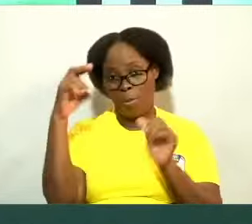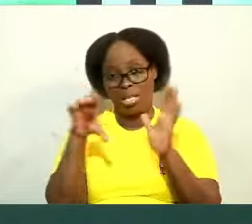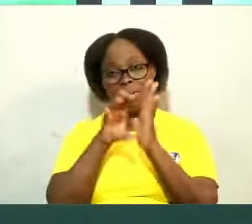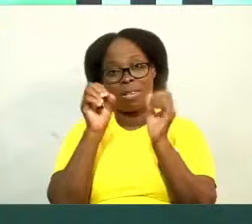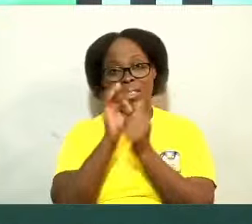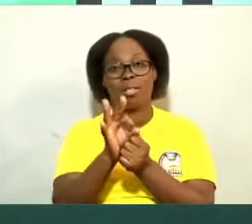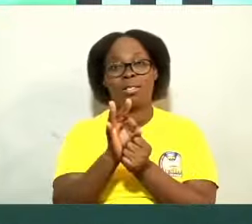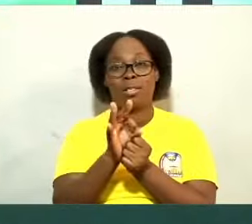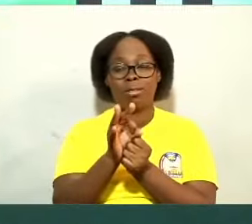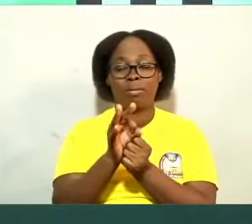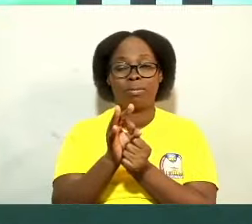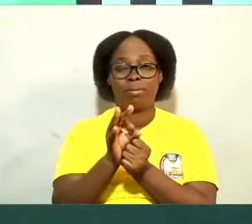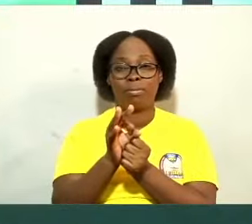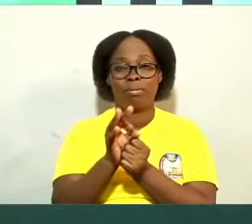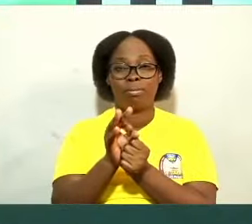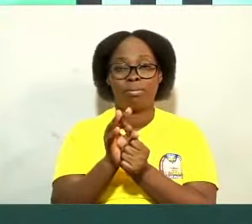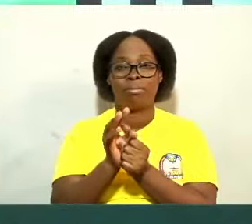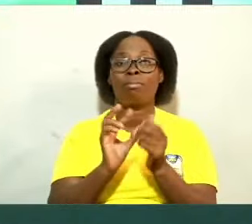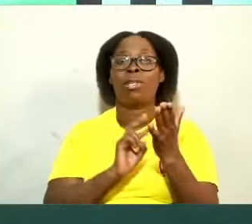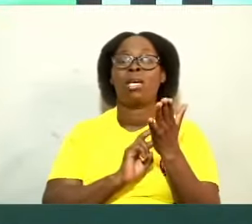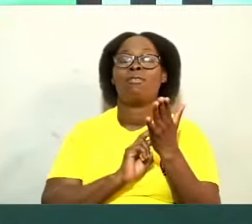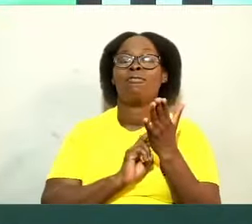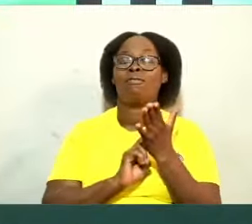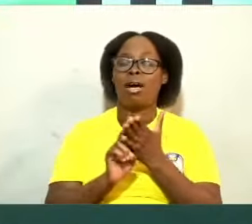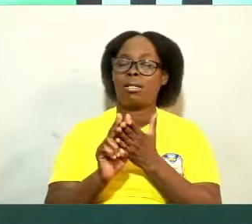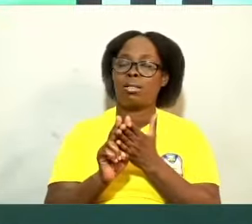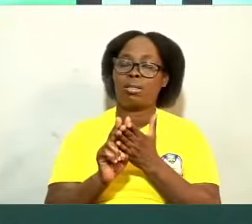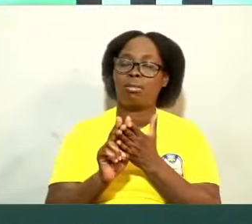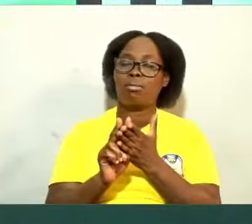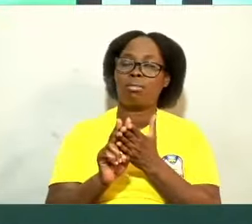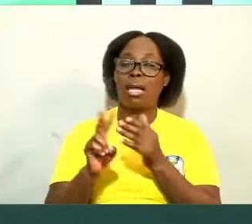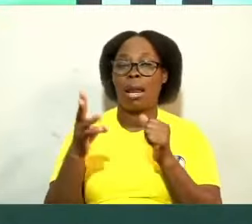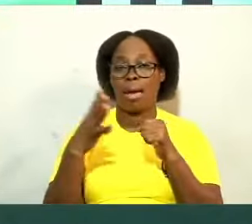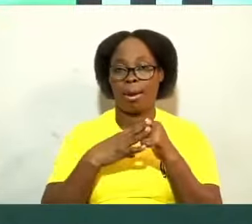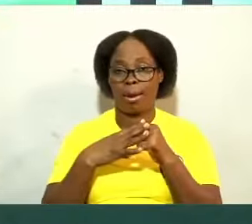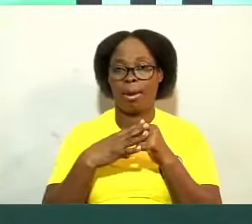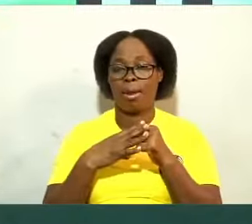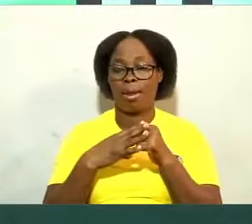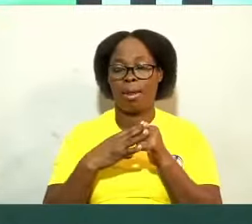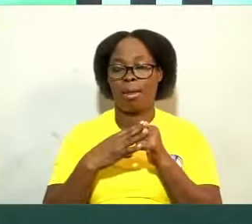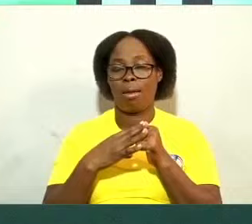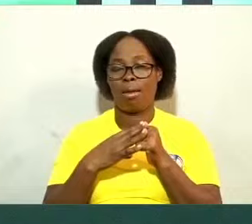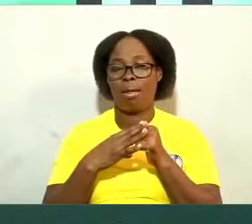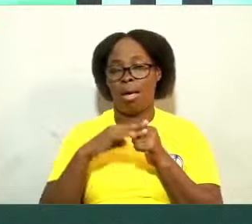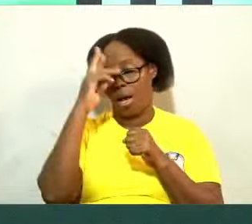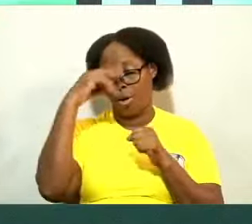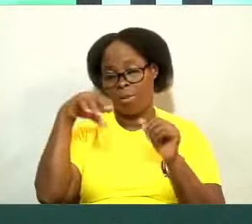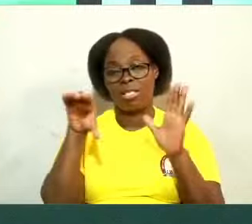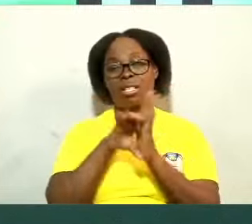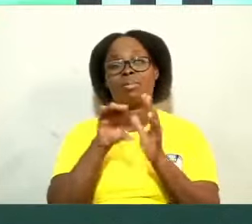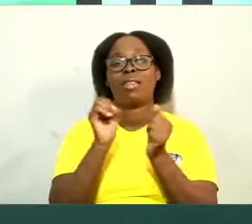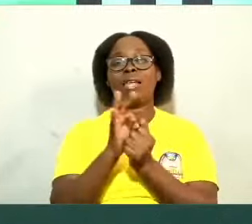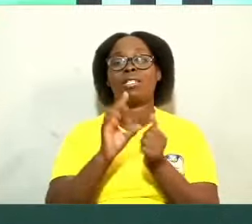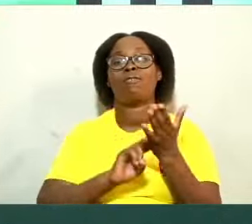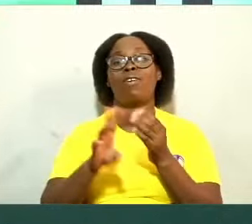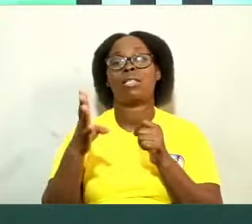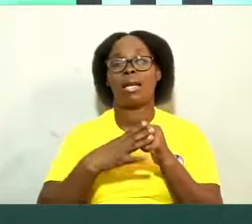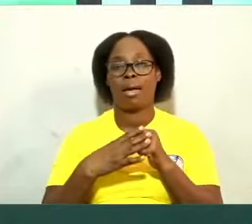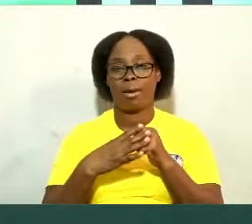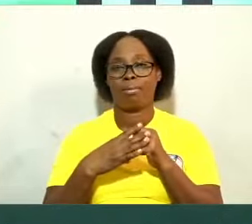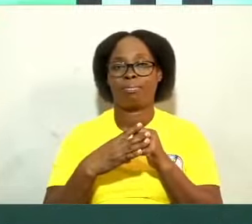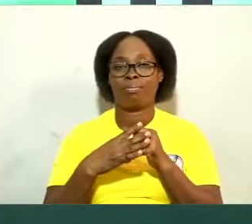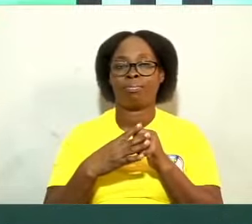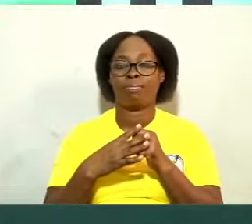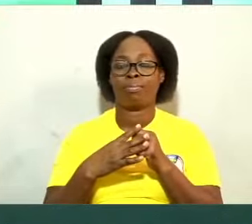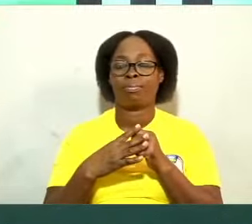13. Angalia fungu lile la 9. Angalia Warumi 13. Na fungu lile la 9.